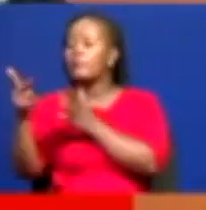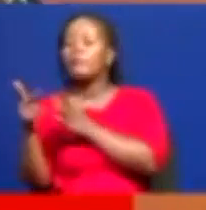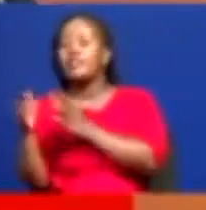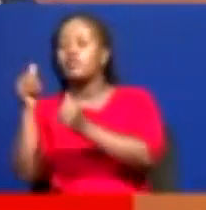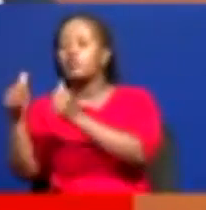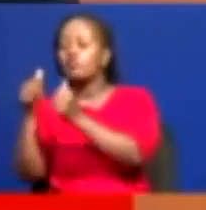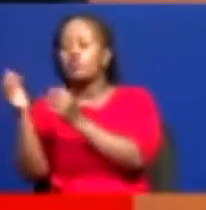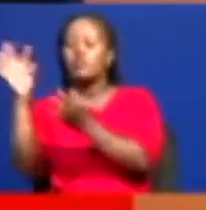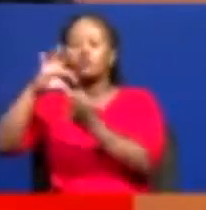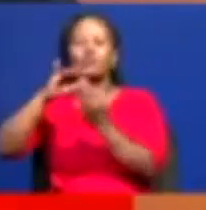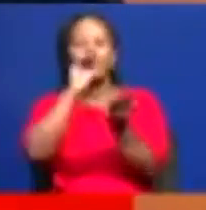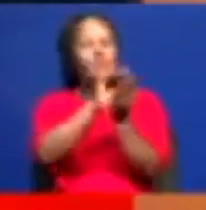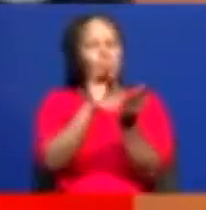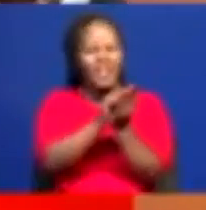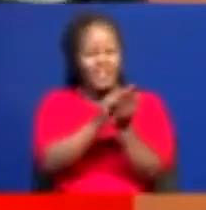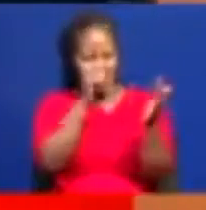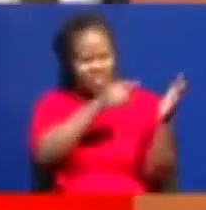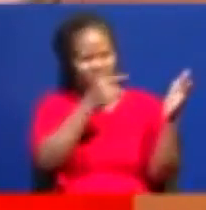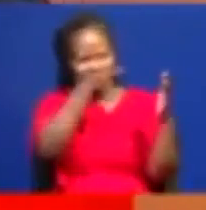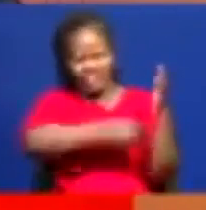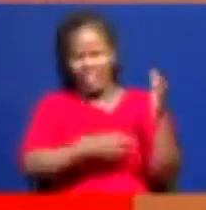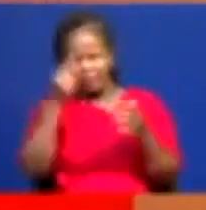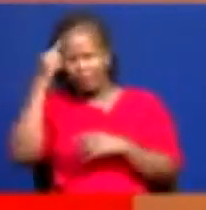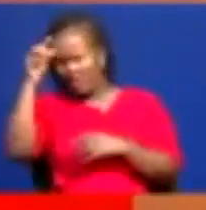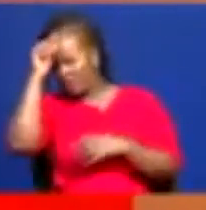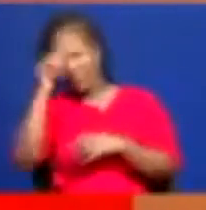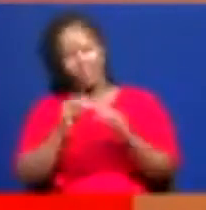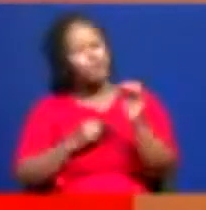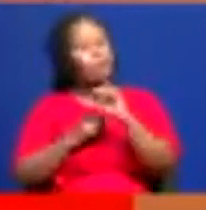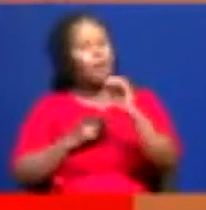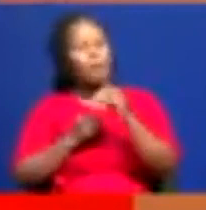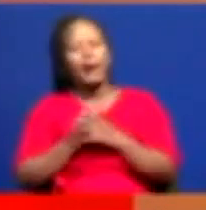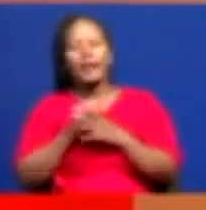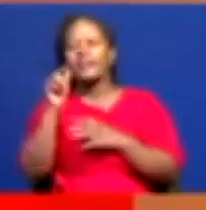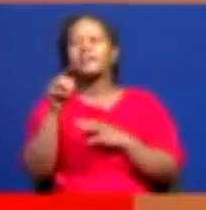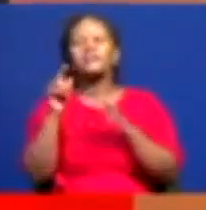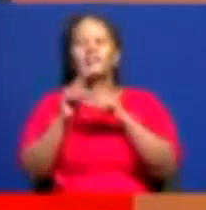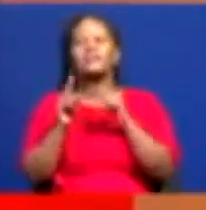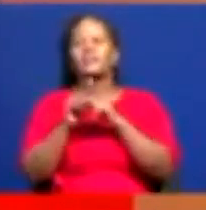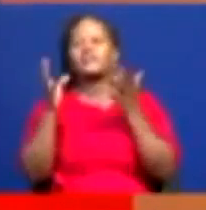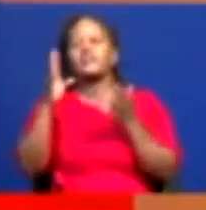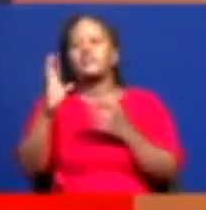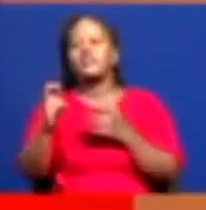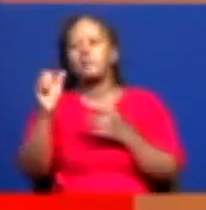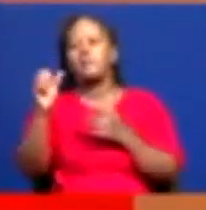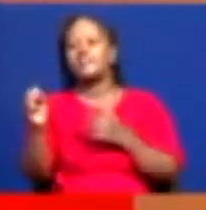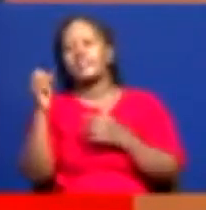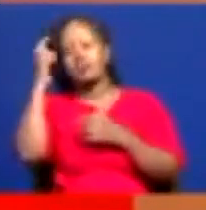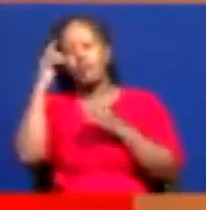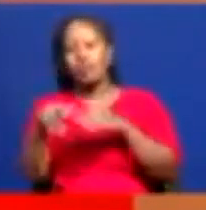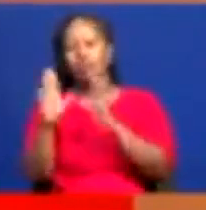consolidated bank, sio ushuru ya kusaidia serikali. Ni kama ile ses, ile ya barabara, ni malipo ambayo hutumika